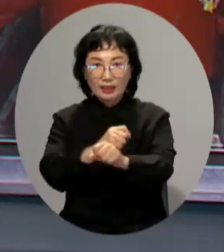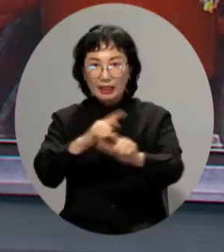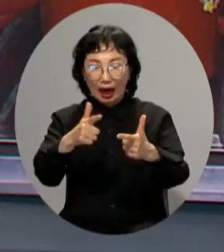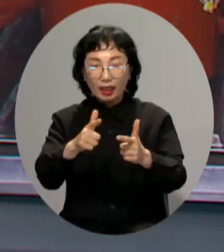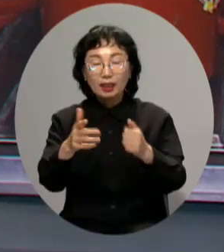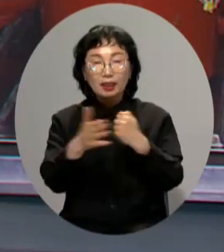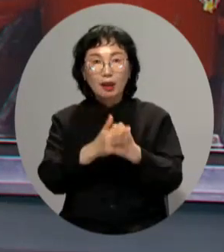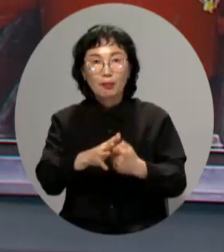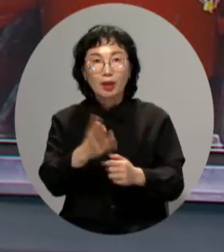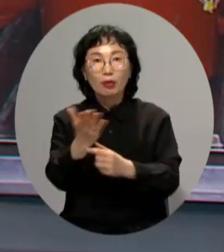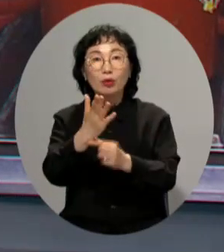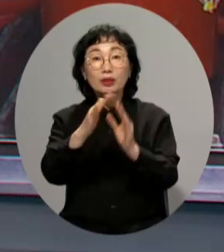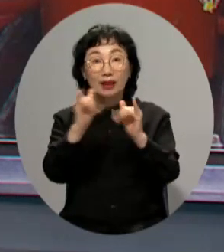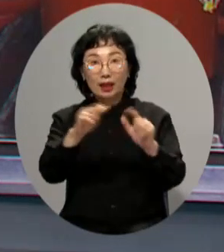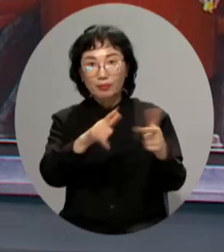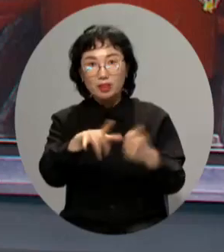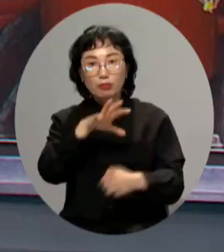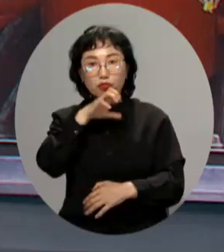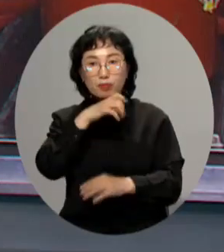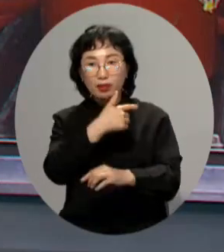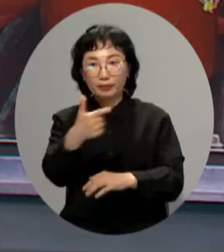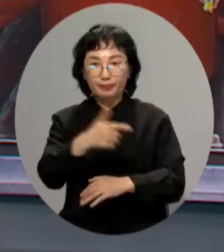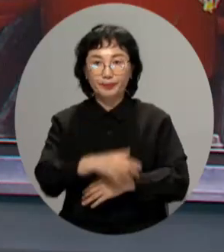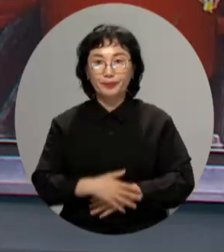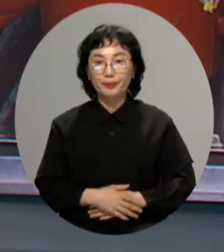있습니다 전재훈 기자입니다